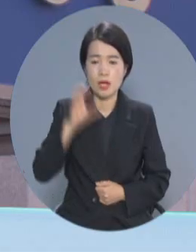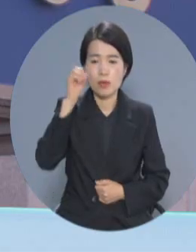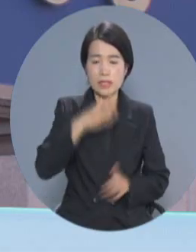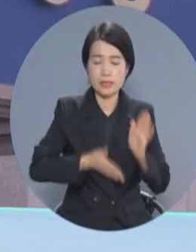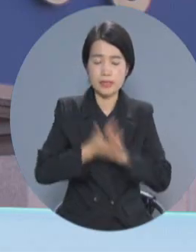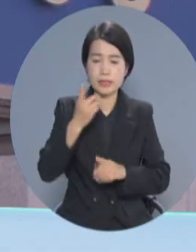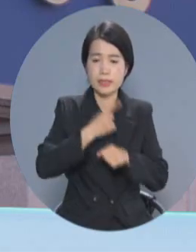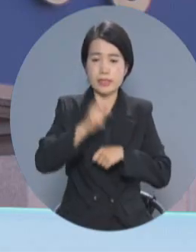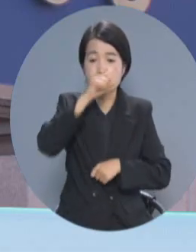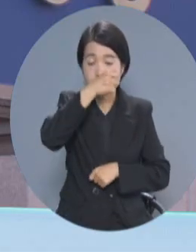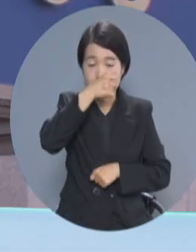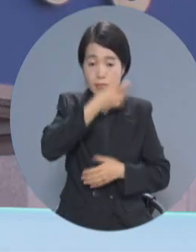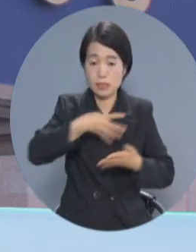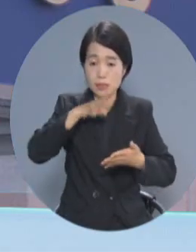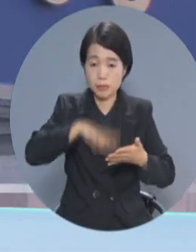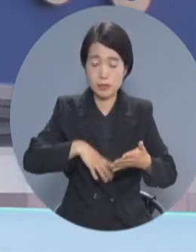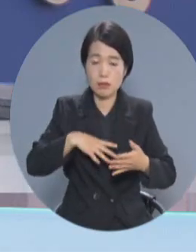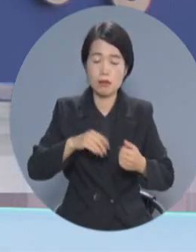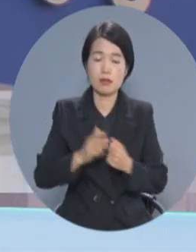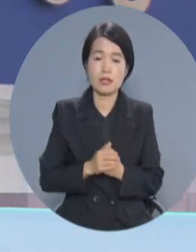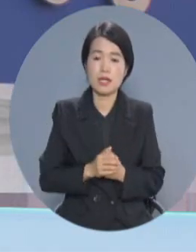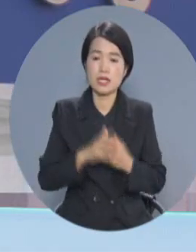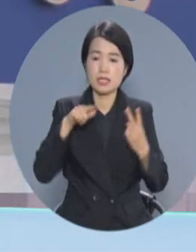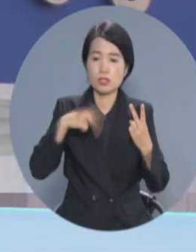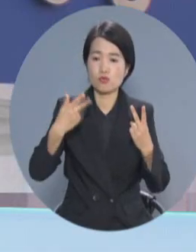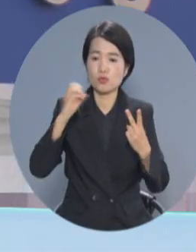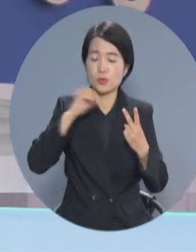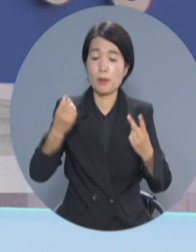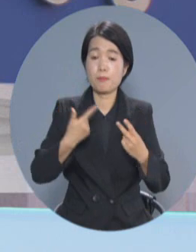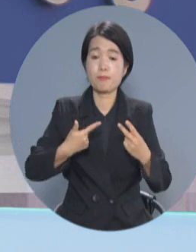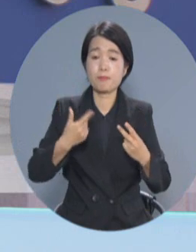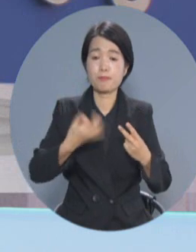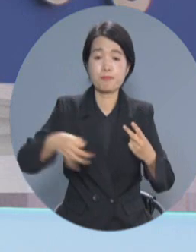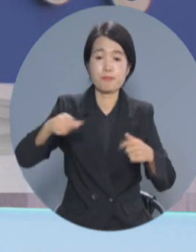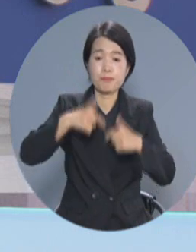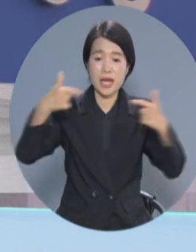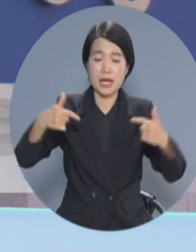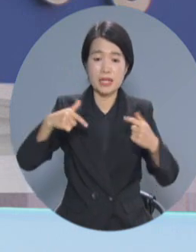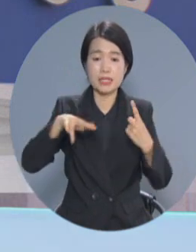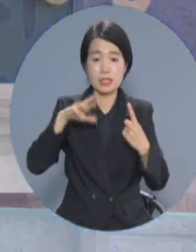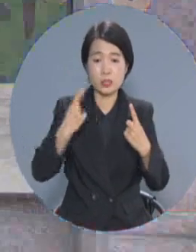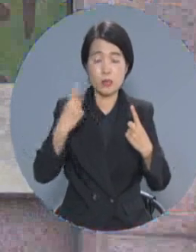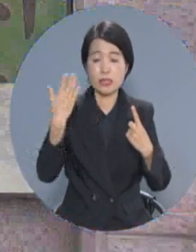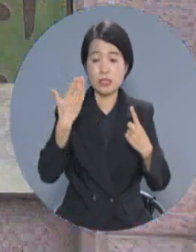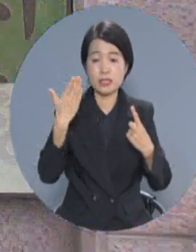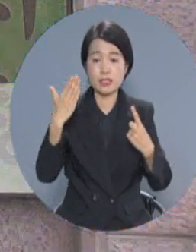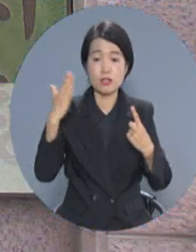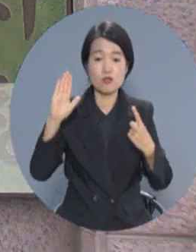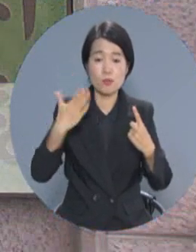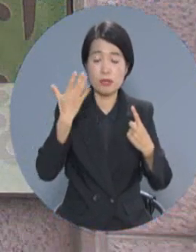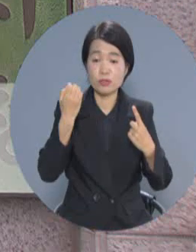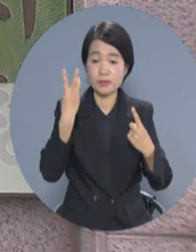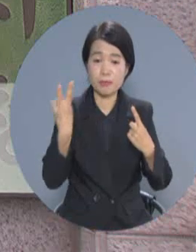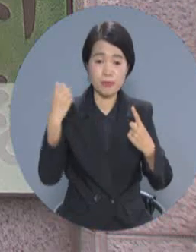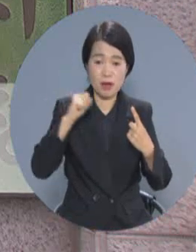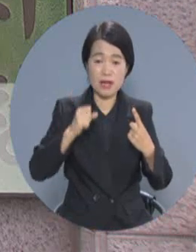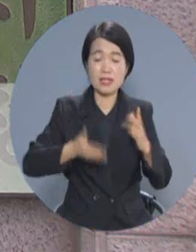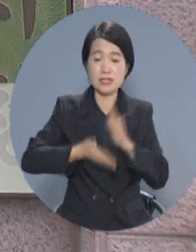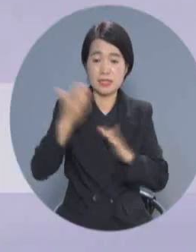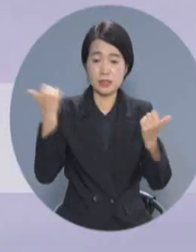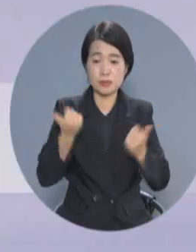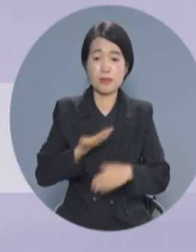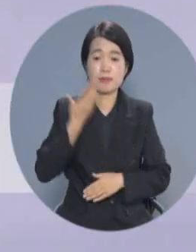광양시가 내년 예산으로 올해보다 2.9% 증가한 1조 1,933억 원을 편성하고 시의회에